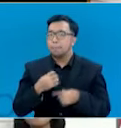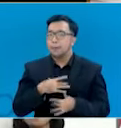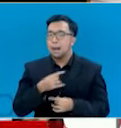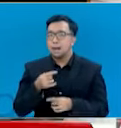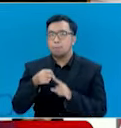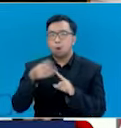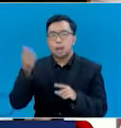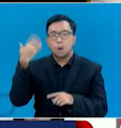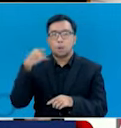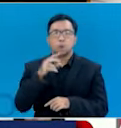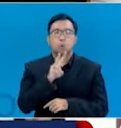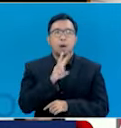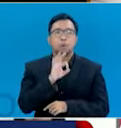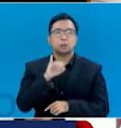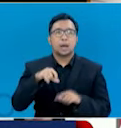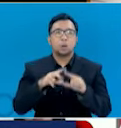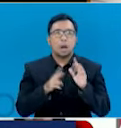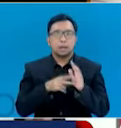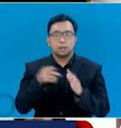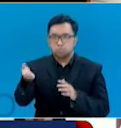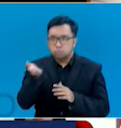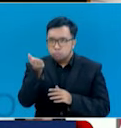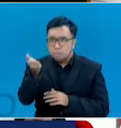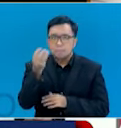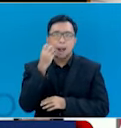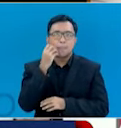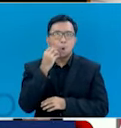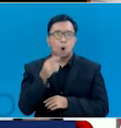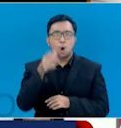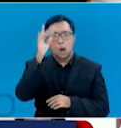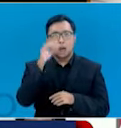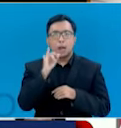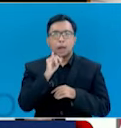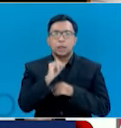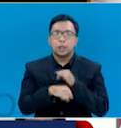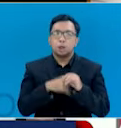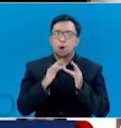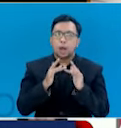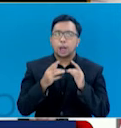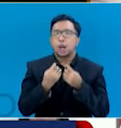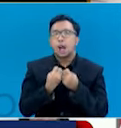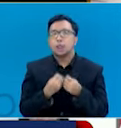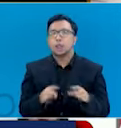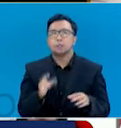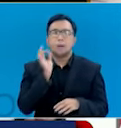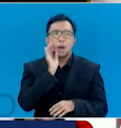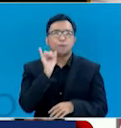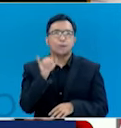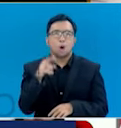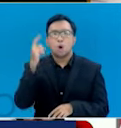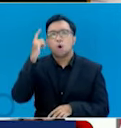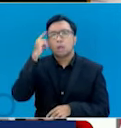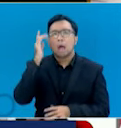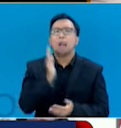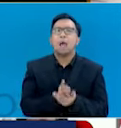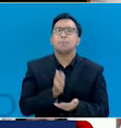Bapak menyampaikan bahwa orang yang menginginkan internet gratis itu, maaf ini Pak, otaknya